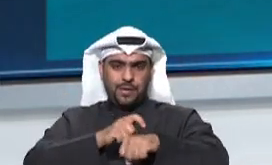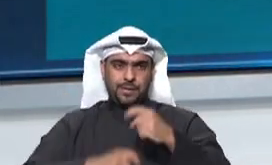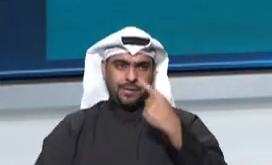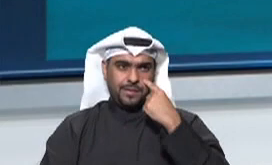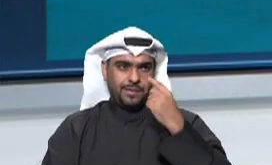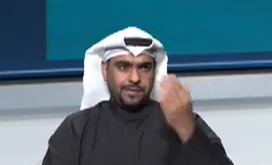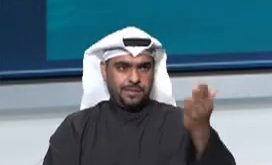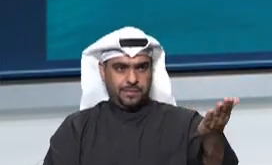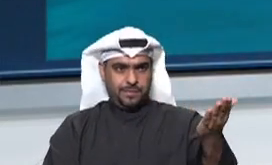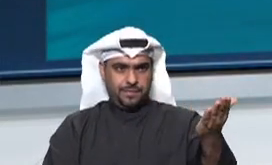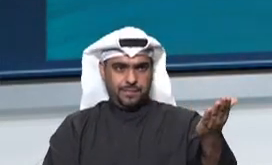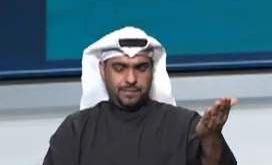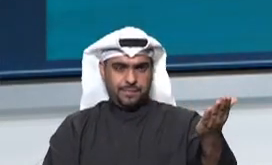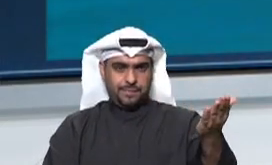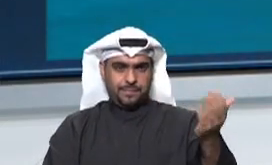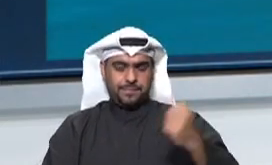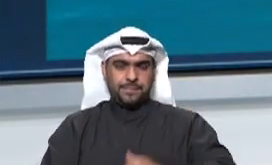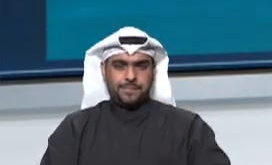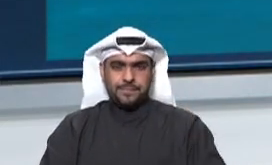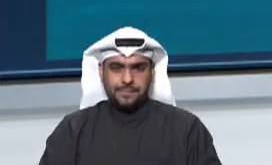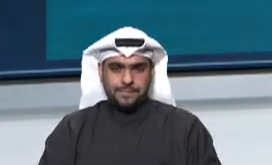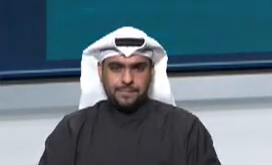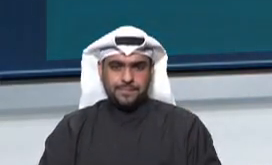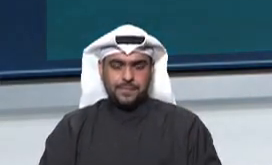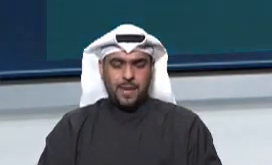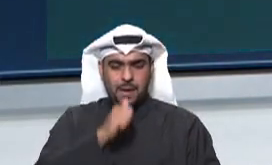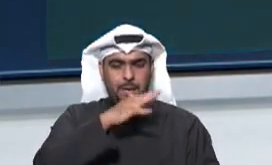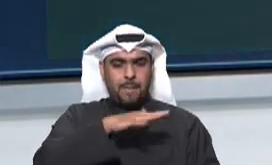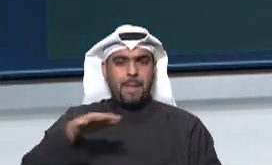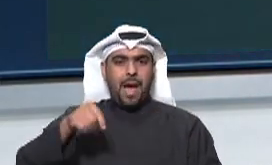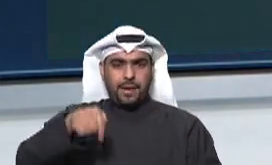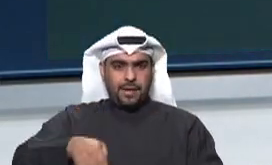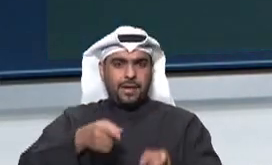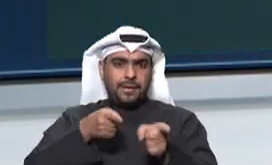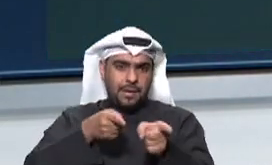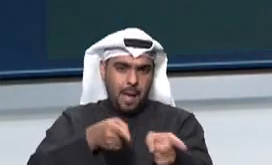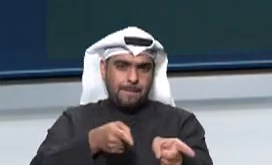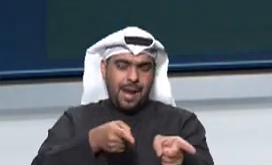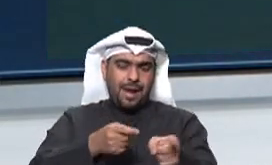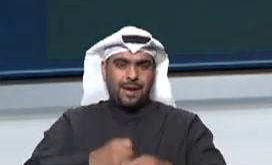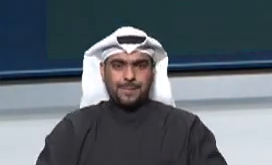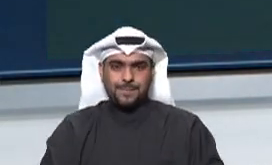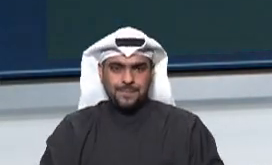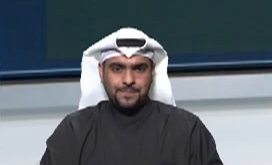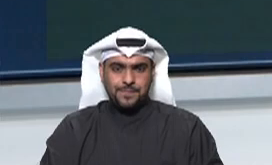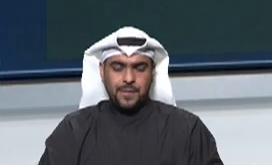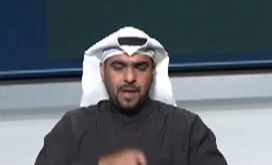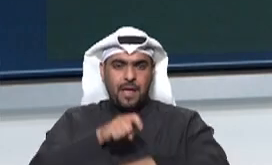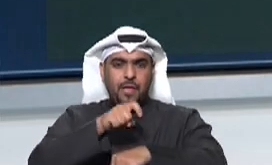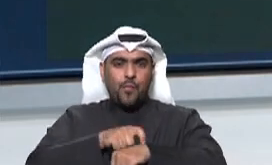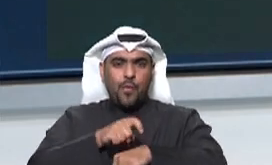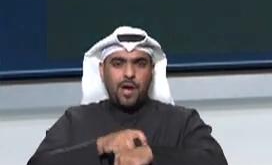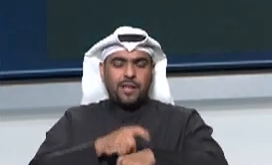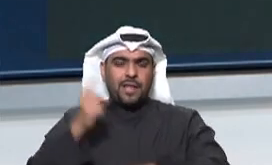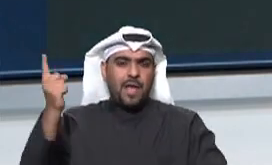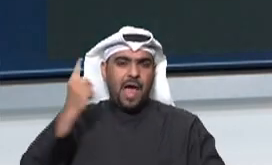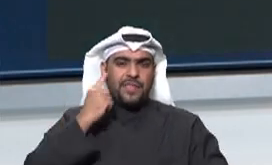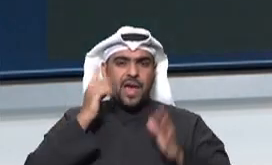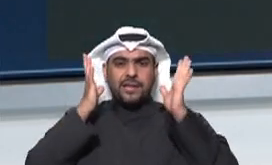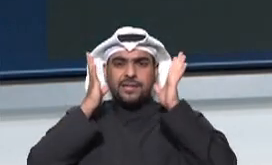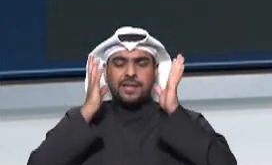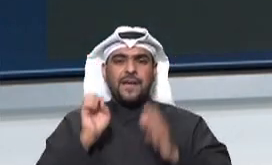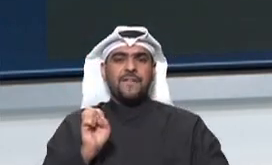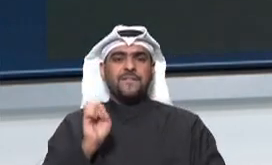الساعة 3:17 دقيقة مساء، الفترة هذه من فترات الحمل. المواقيت بإذن الله أذان الفير الساعة 5:17